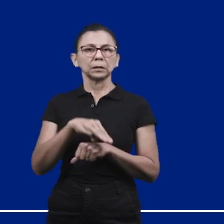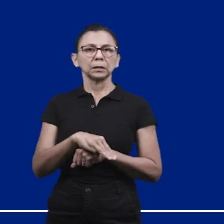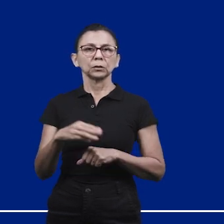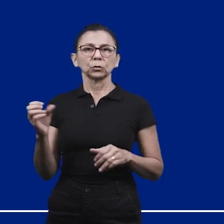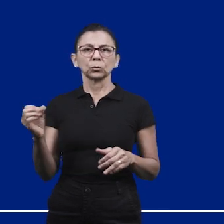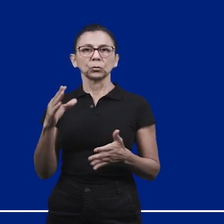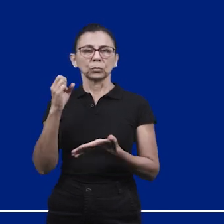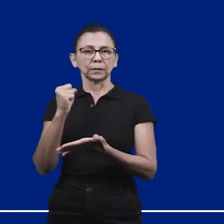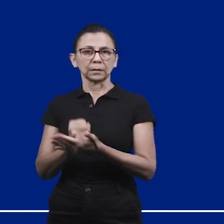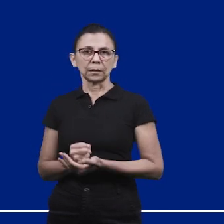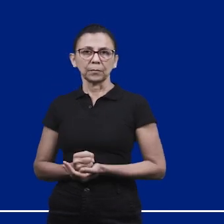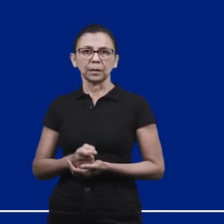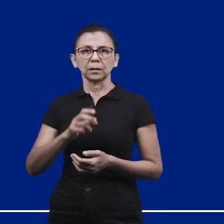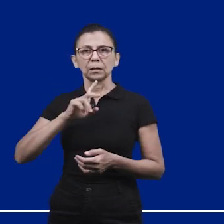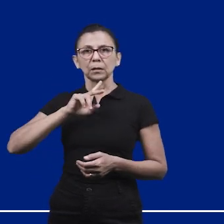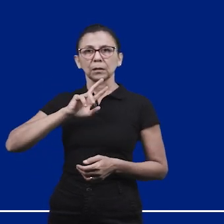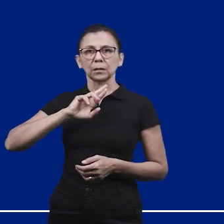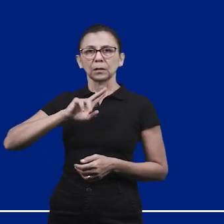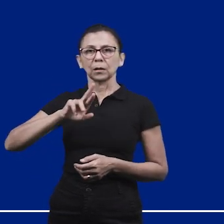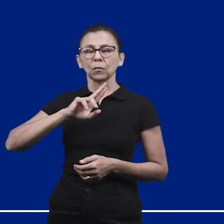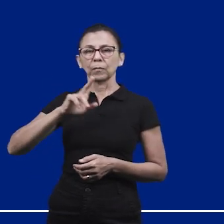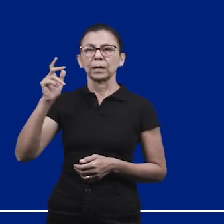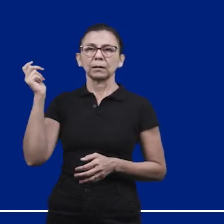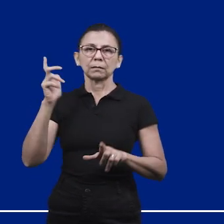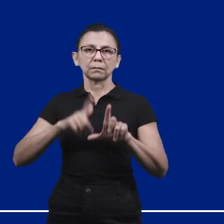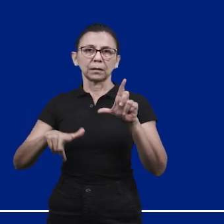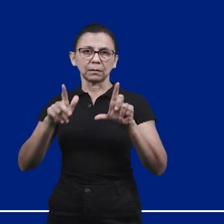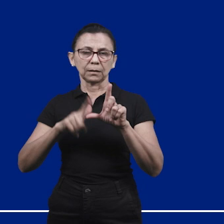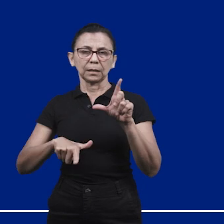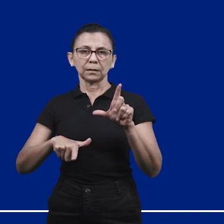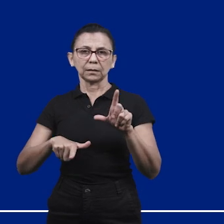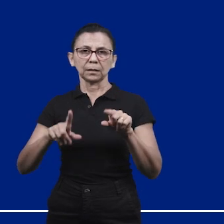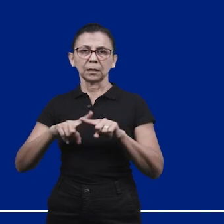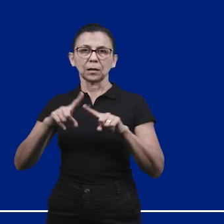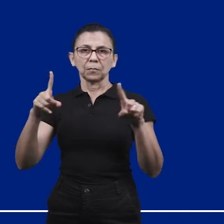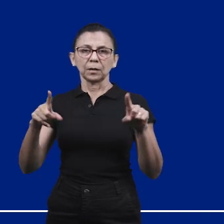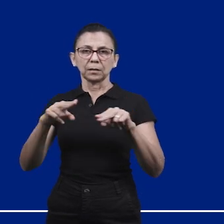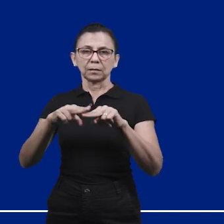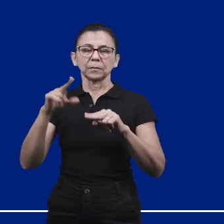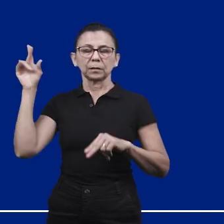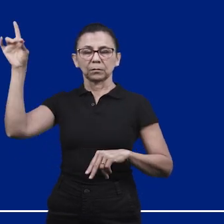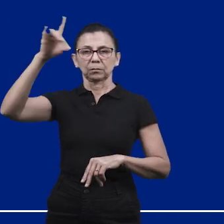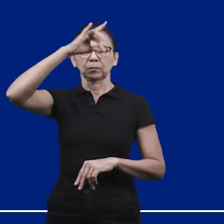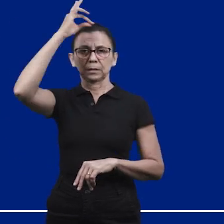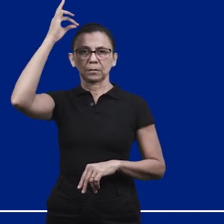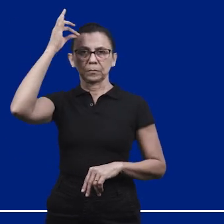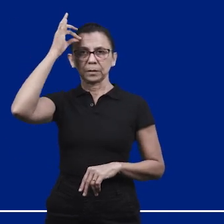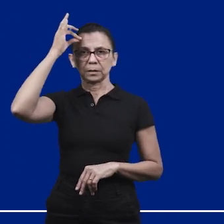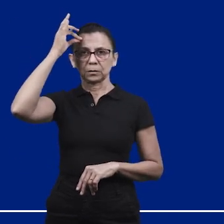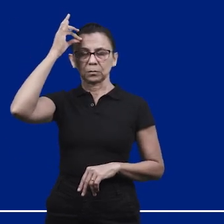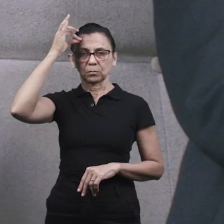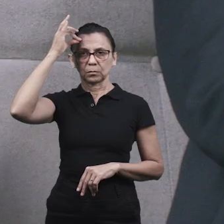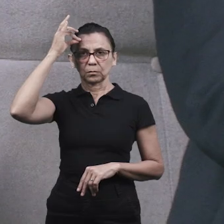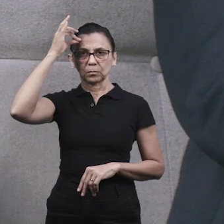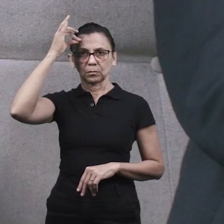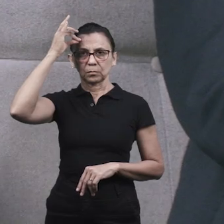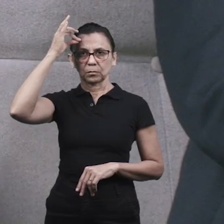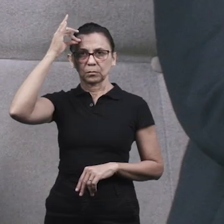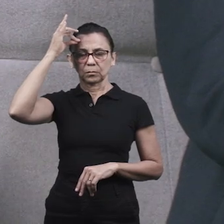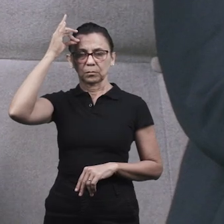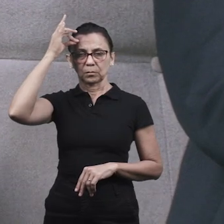mais de l'esprit, car la lettre tue et l'esprit donne la vie. Le Saint-Esprit